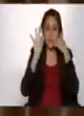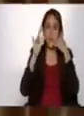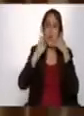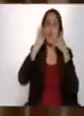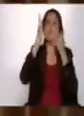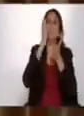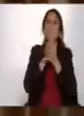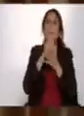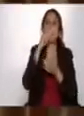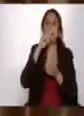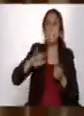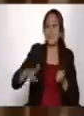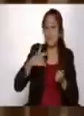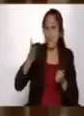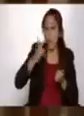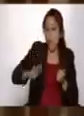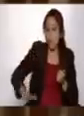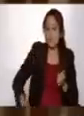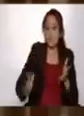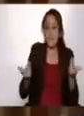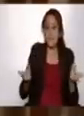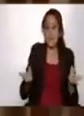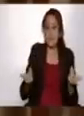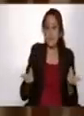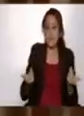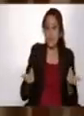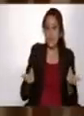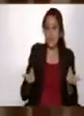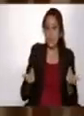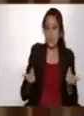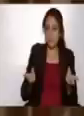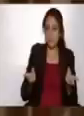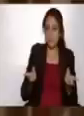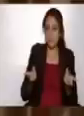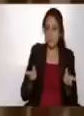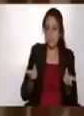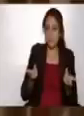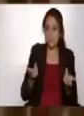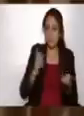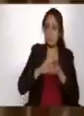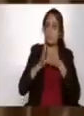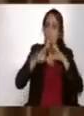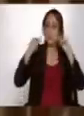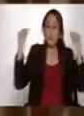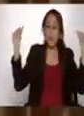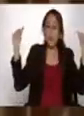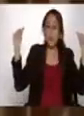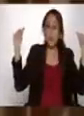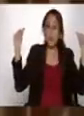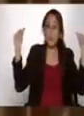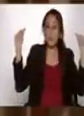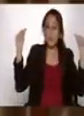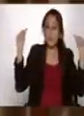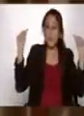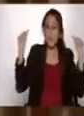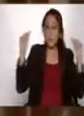بيقول لي لا. قلت له انا مش لاقي حبيب. قال لي من امتى؟ قلت له من ساعه من قبل ما انت تخرج، يعني من ساعه ما مشيت وهو مش باين. الوقت ده كان بيقول لي في